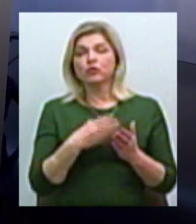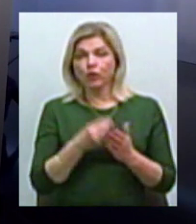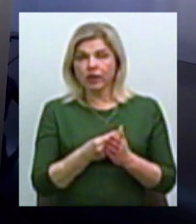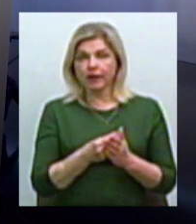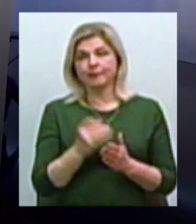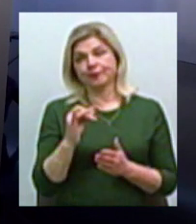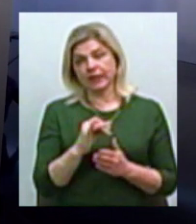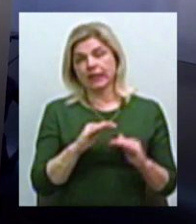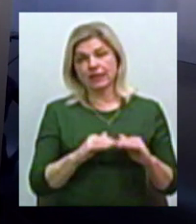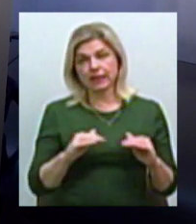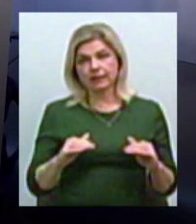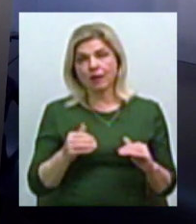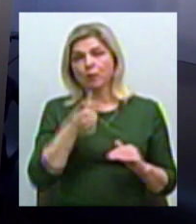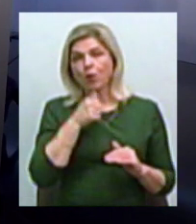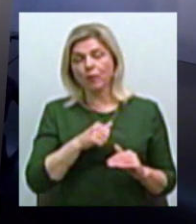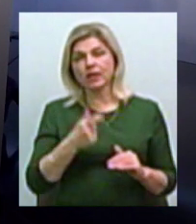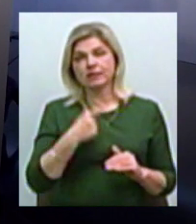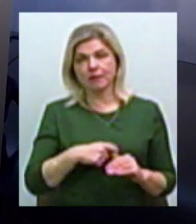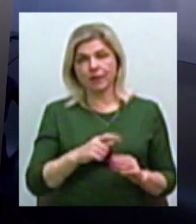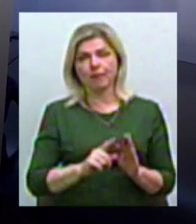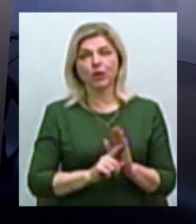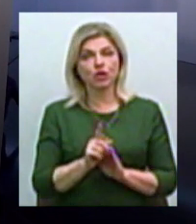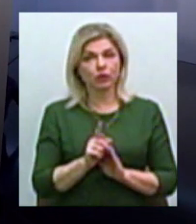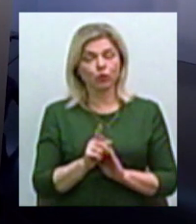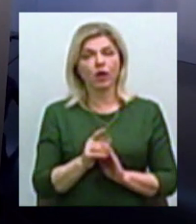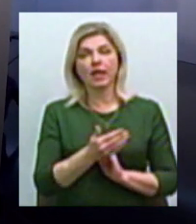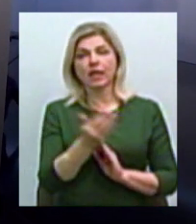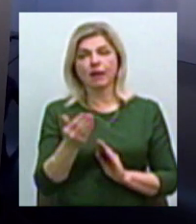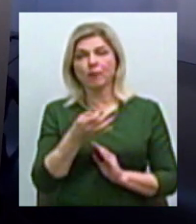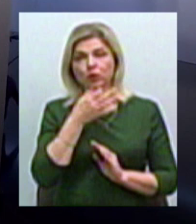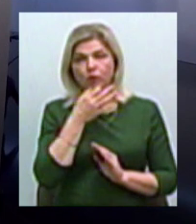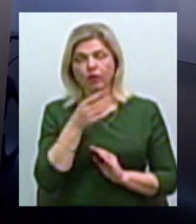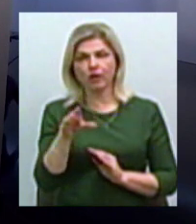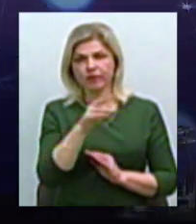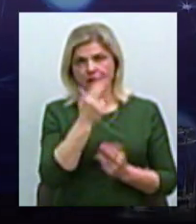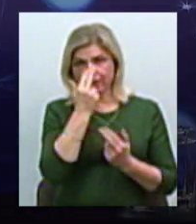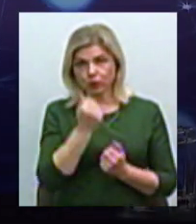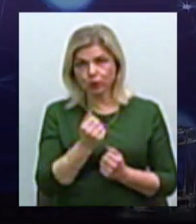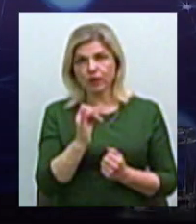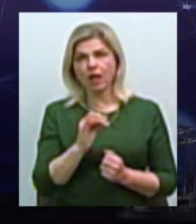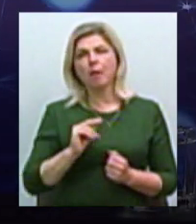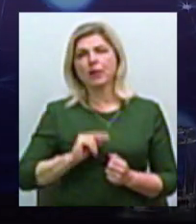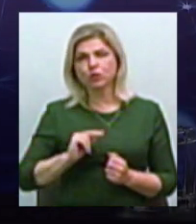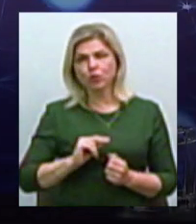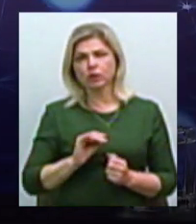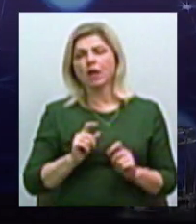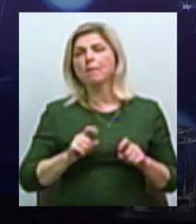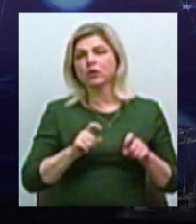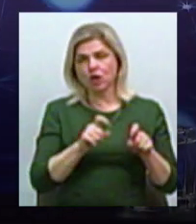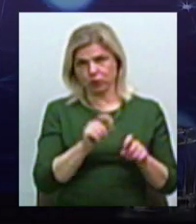діти деякі спробували себе спочатку, і їм сподобалось, вони втягнулись, і вони працюють, вони біжать туди.